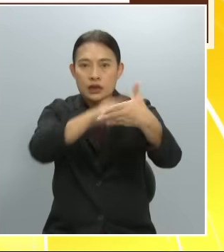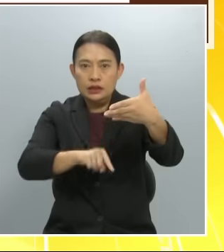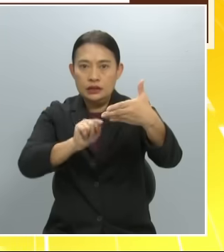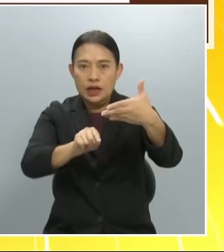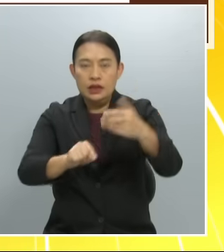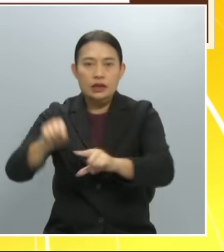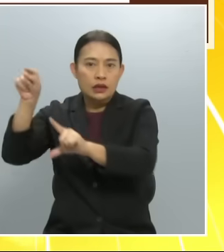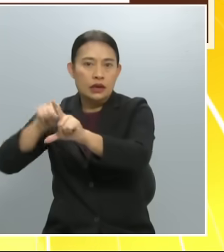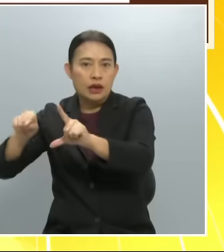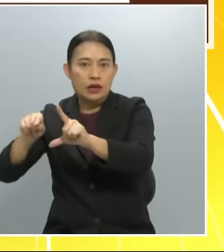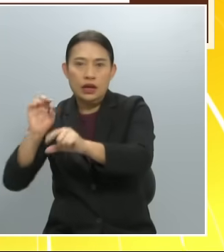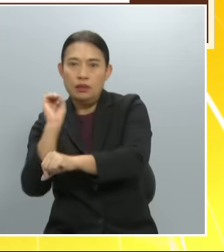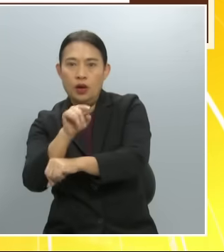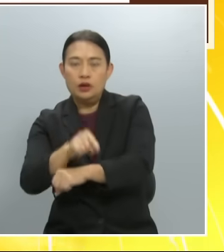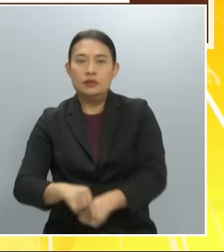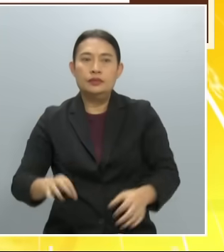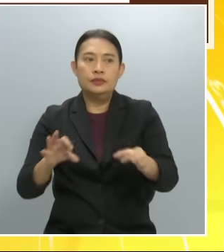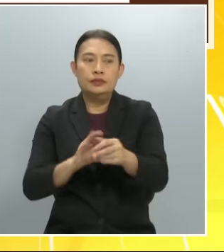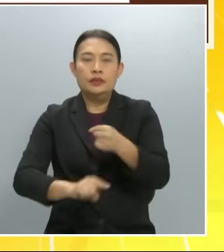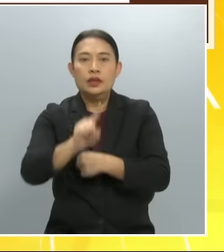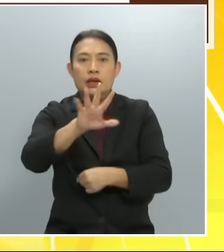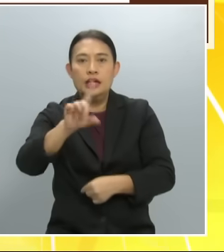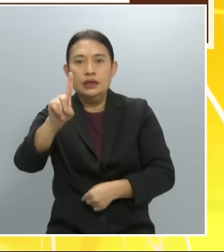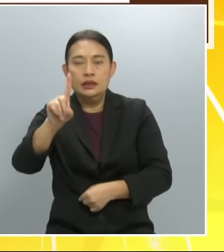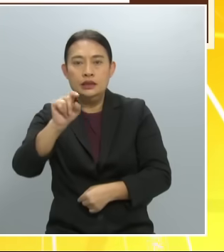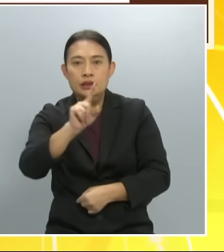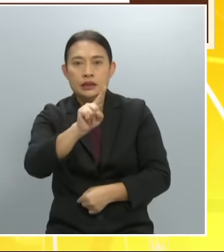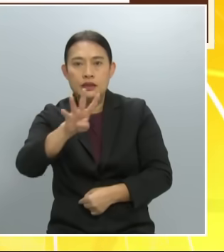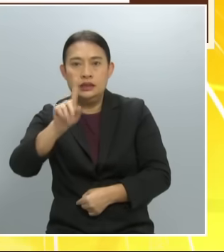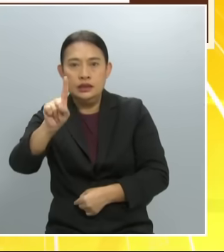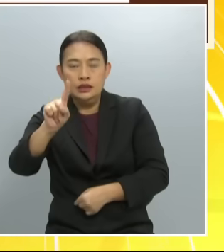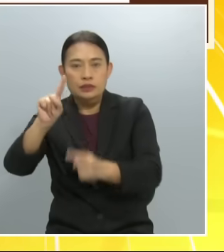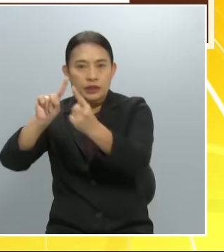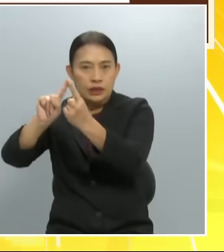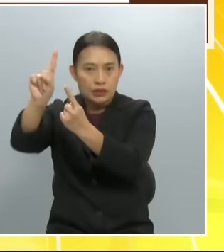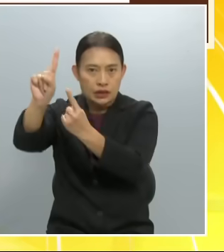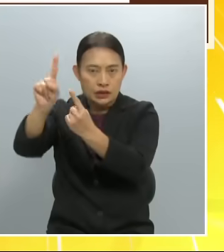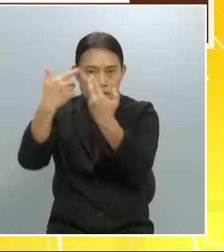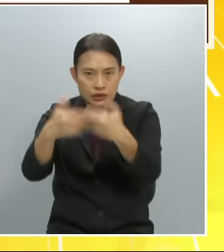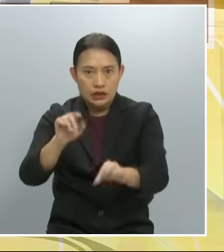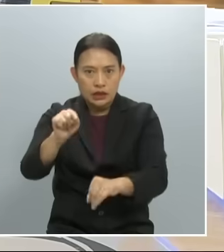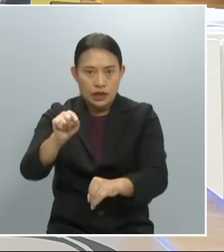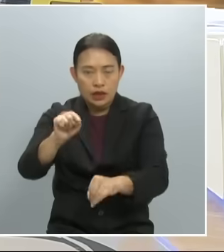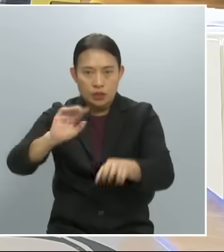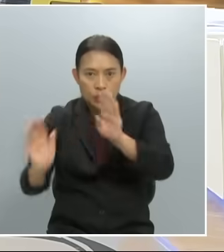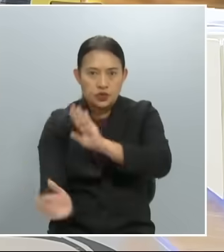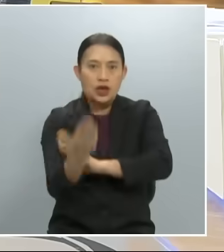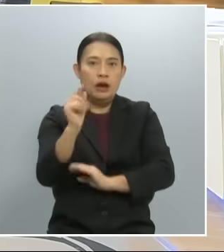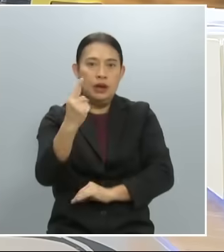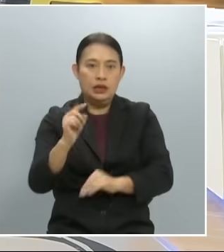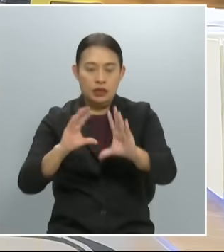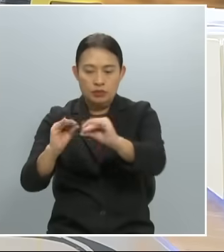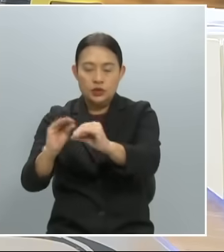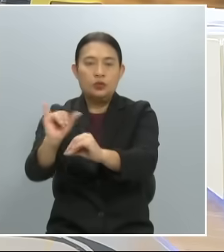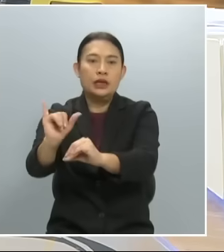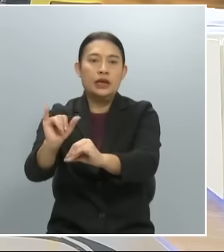าวไกลในที่สุด151 141เป็นระดับหนึ่งลุ่งขึ้นรู้แต่ว่ายังไม่ได้มีการประชุม